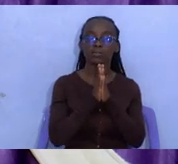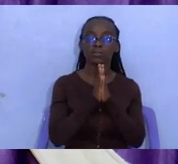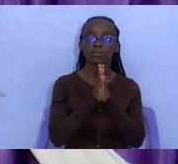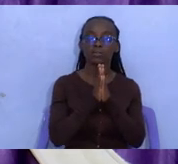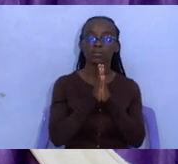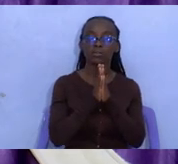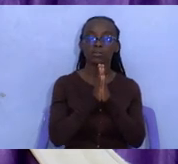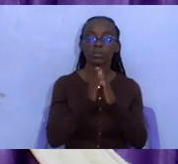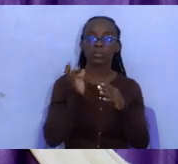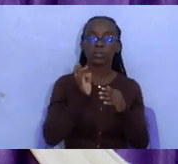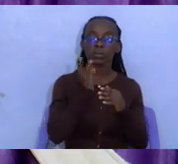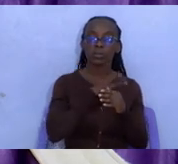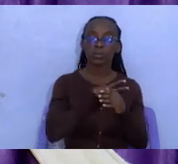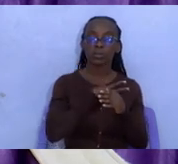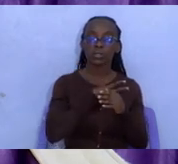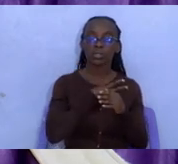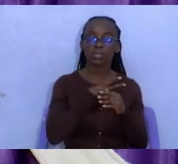Tulikuwa tunapiga ngoma paka.